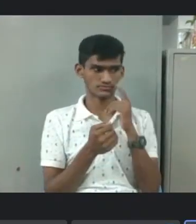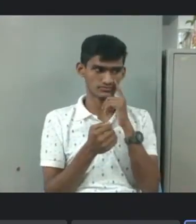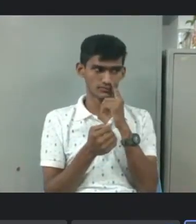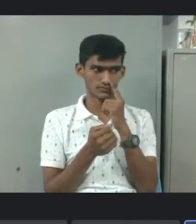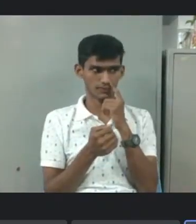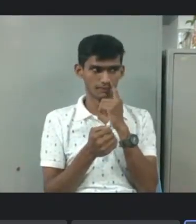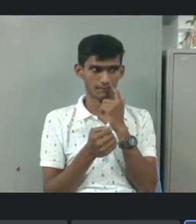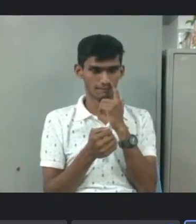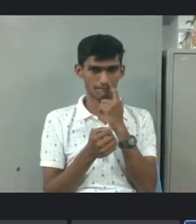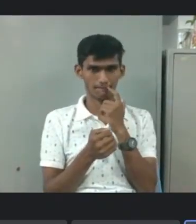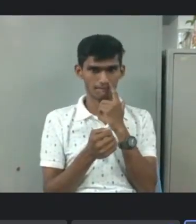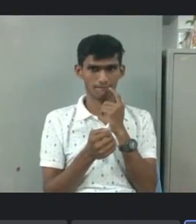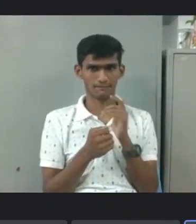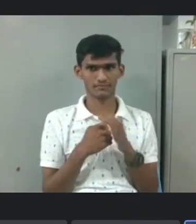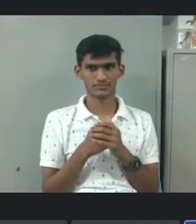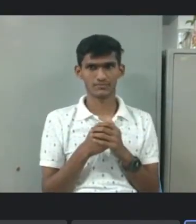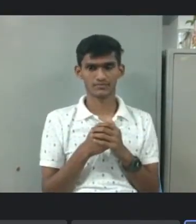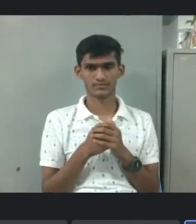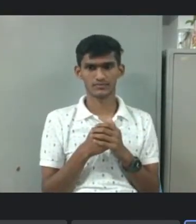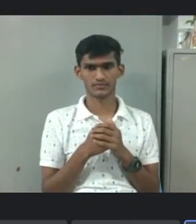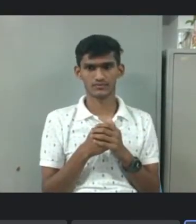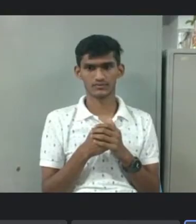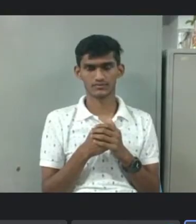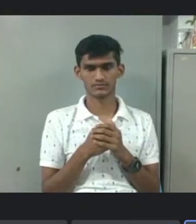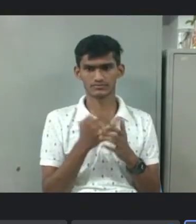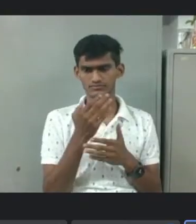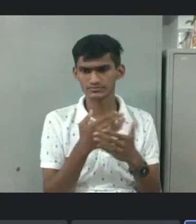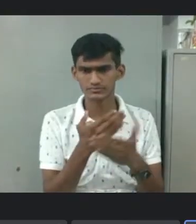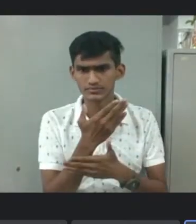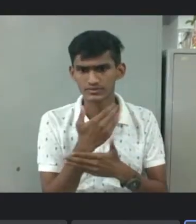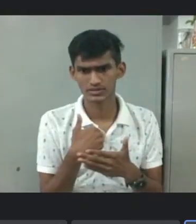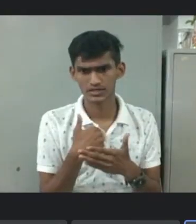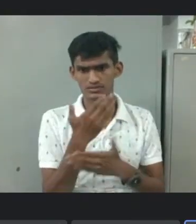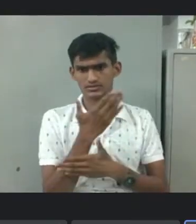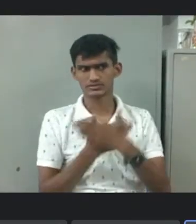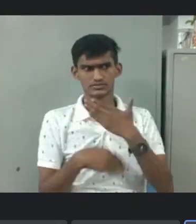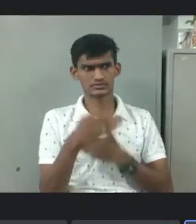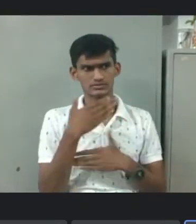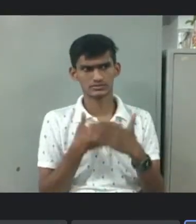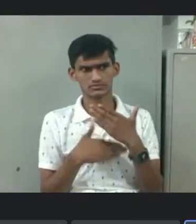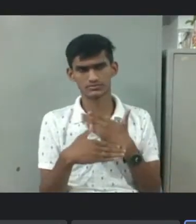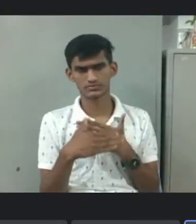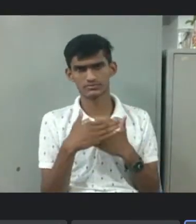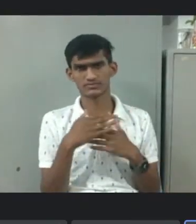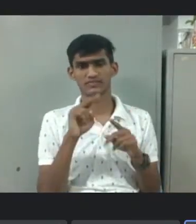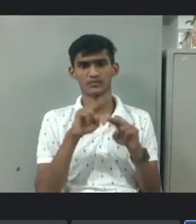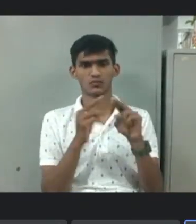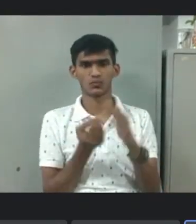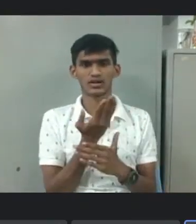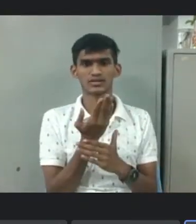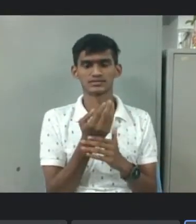ഞാനിപ്പോ നമ്മുടെ സ്പോർട്സ് ഫോർ ഡിഫറെന്റ്ലി ഏബിൾഡ് ജോയിന്റ് സെക്രട്ടറി ആണ്, കേരള വീൽചെയർ ഫെഡറേഷന്റെ ജോയിന്റ് സെക്രട്ടറി